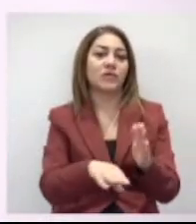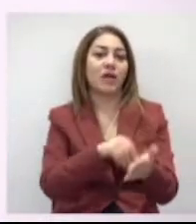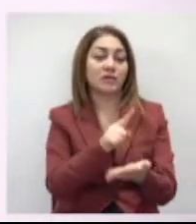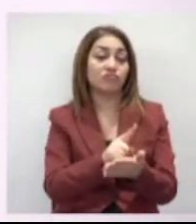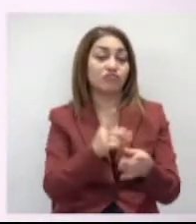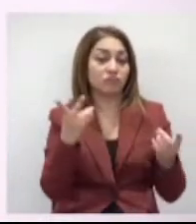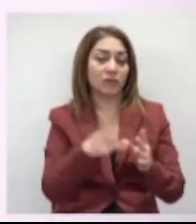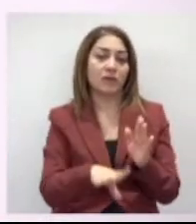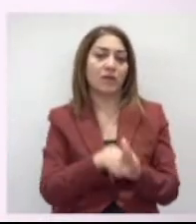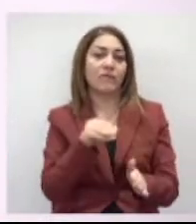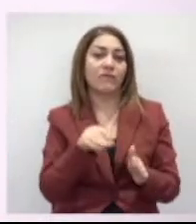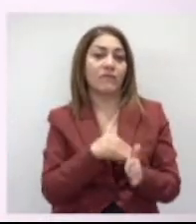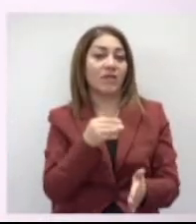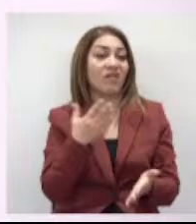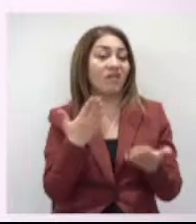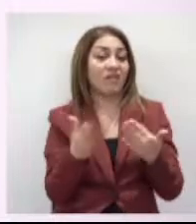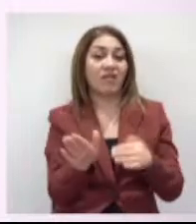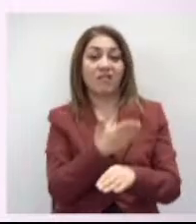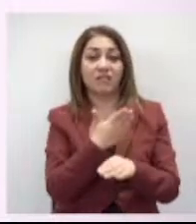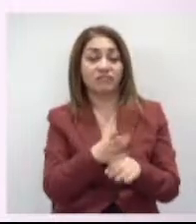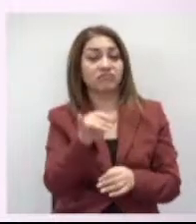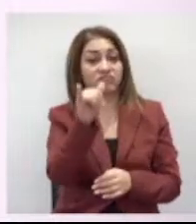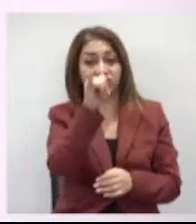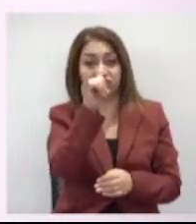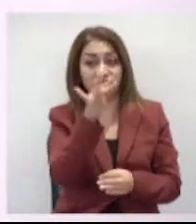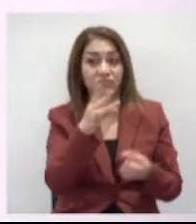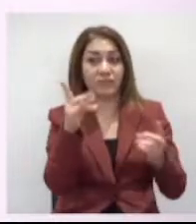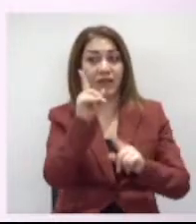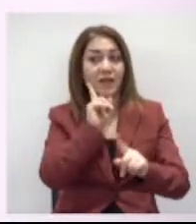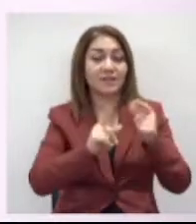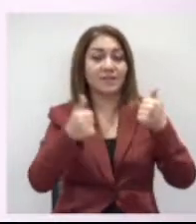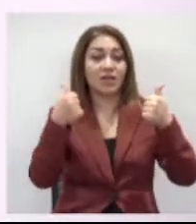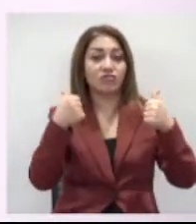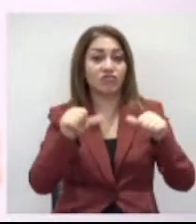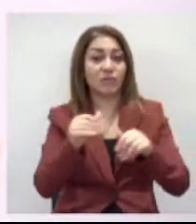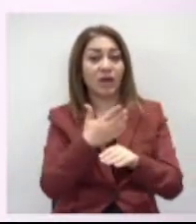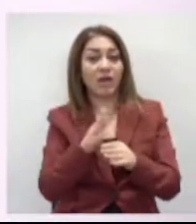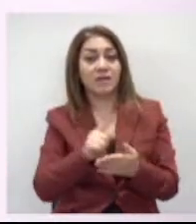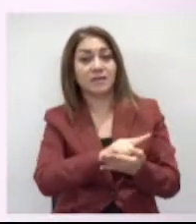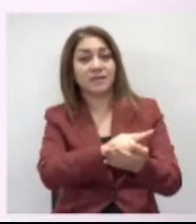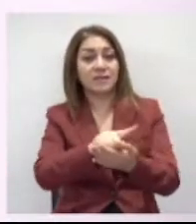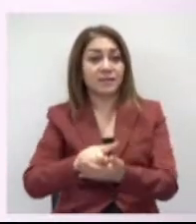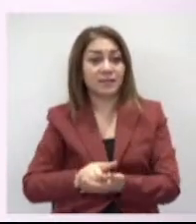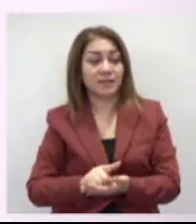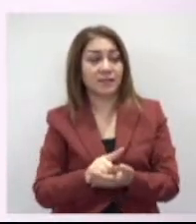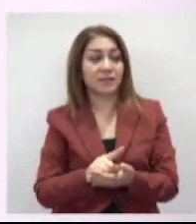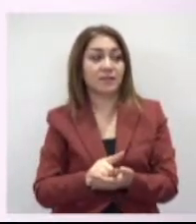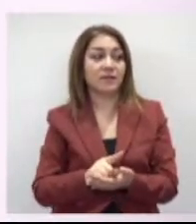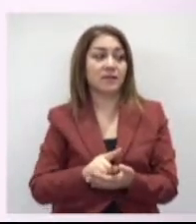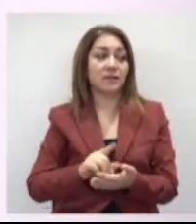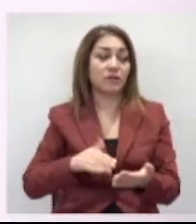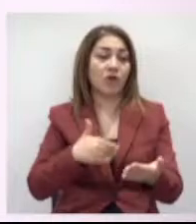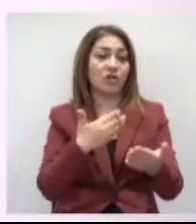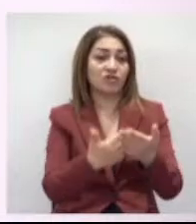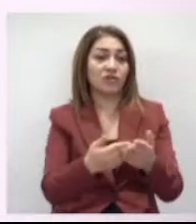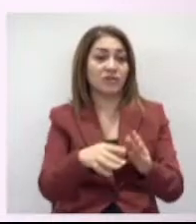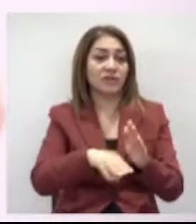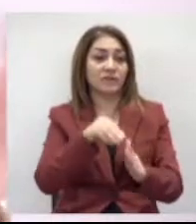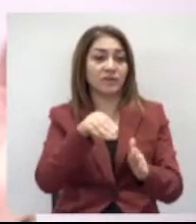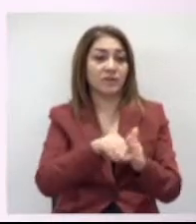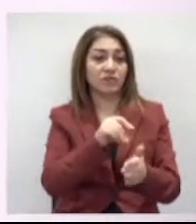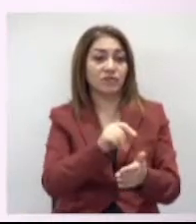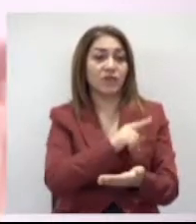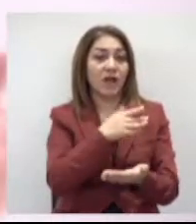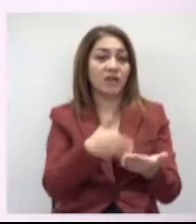Եթե չեք կարողացել առանձնացնել կամ պետքա որ հանձնաժողովը մի հատ առանձին քննարկում ունենա, որպեսզի մեզ ներկայացնի քվեարկության ինչ